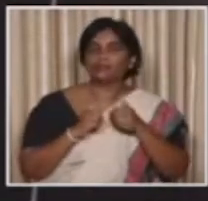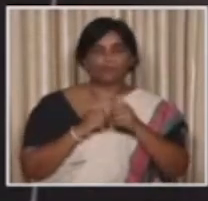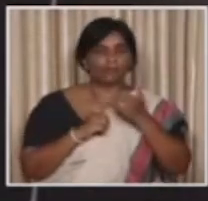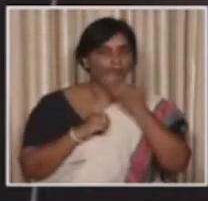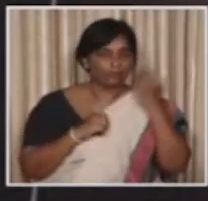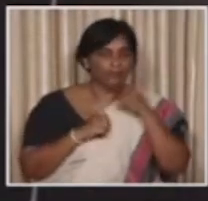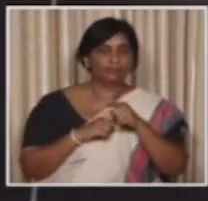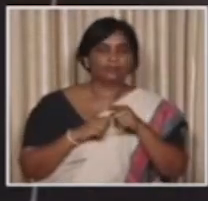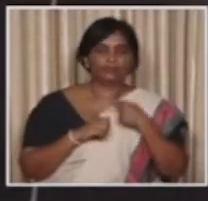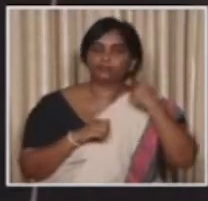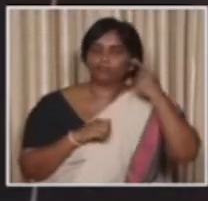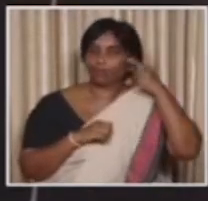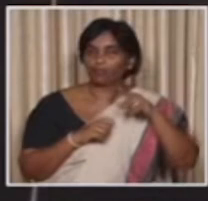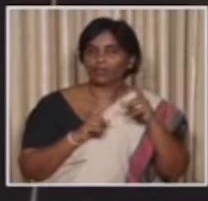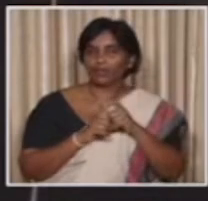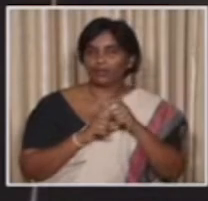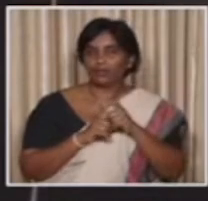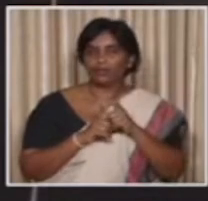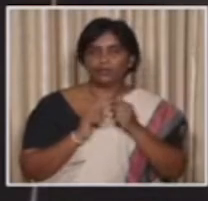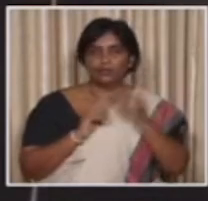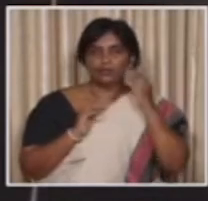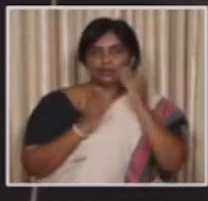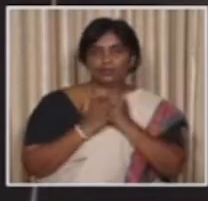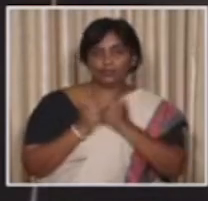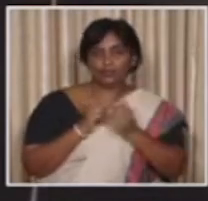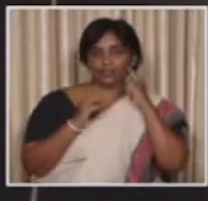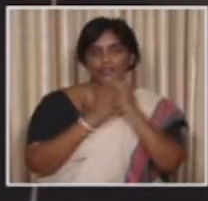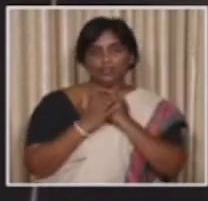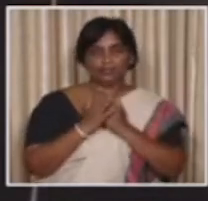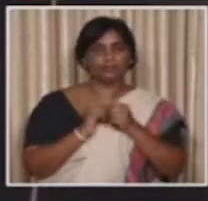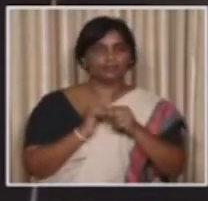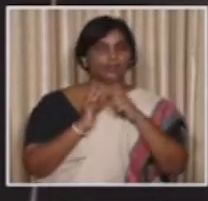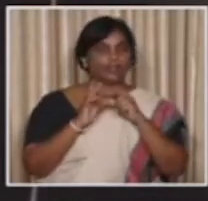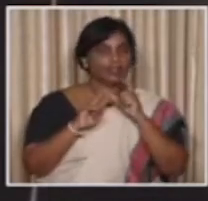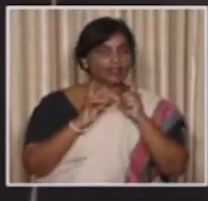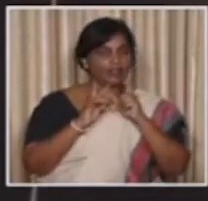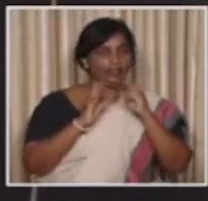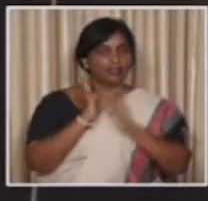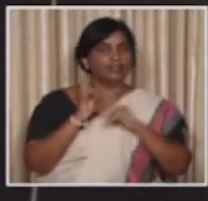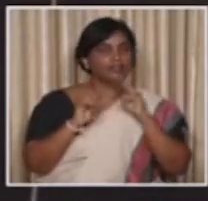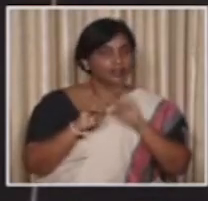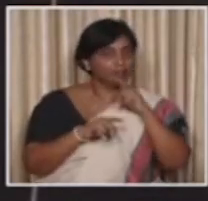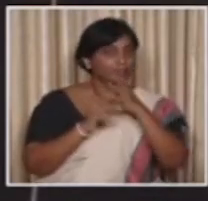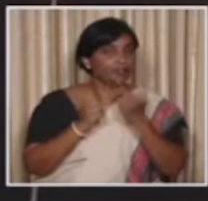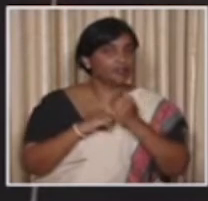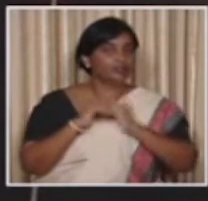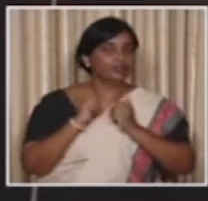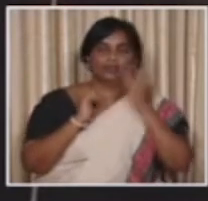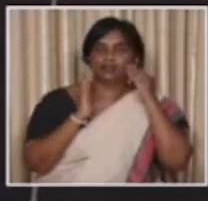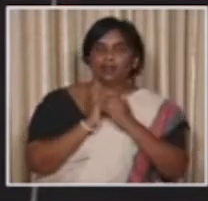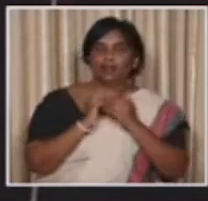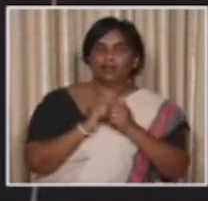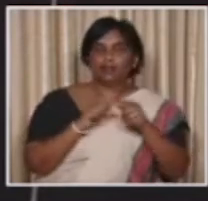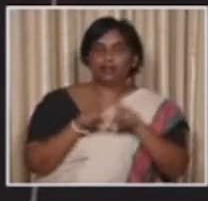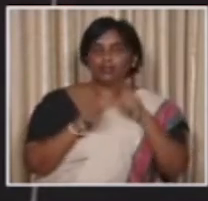එතුමාට හැකියාව ලැබෙනවා අපි විශ්වාස කරනවා දෙසැම්බර් මාසයේ වෙනකොට ජාත්‍යන්තර මූල්‍ය අරමුදලට ගිහිල්ලා මේ ඒ අවශ්‍ය වටපිටාව සකස් කරගන්න